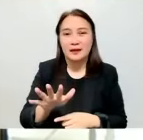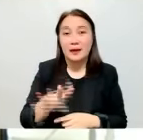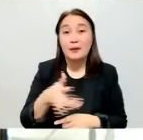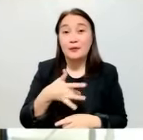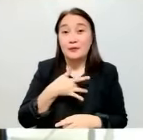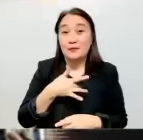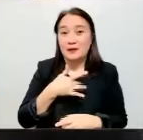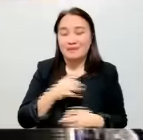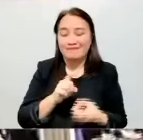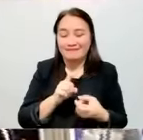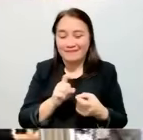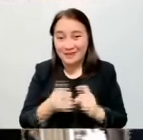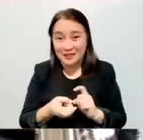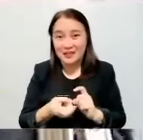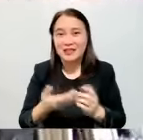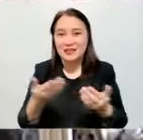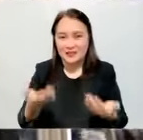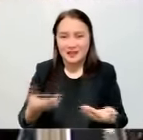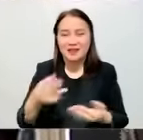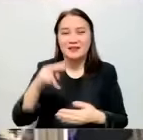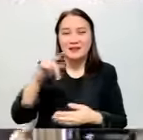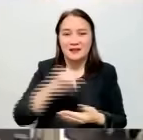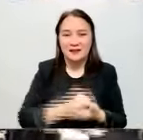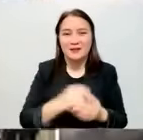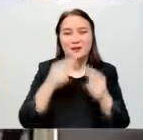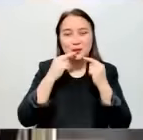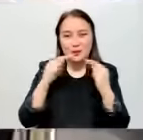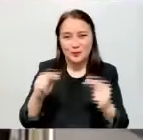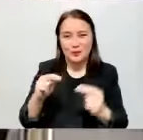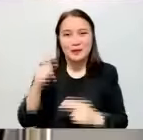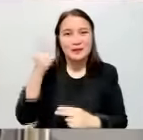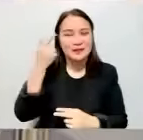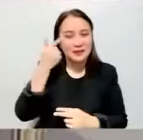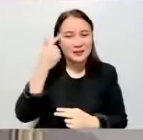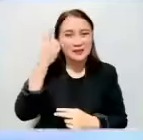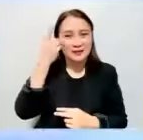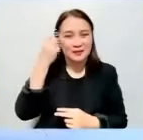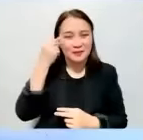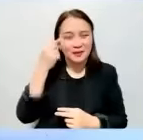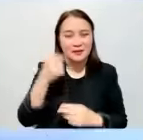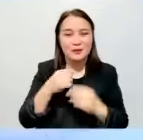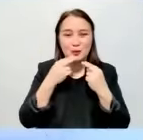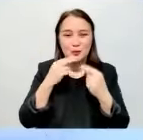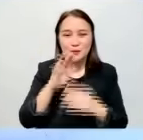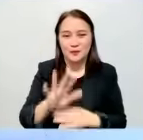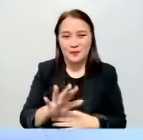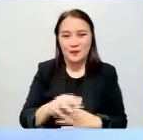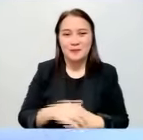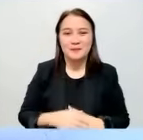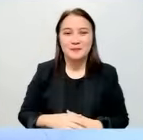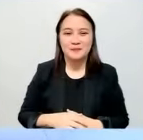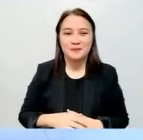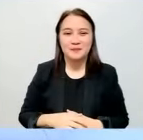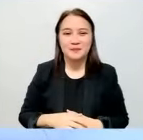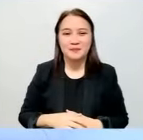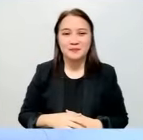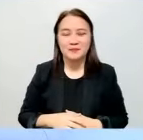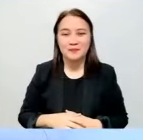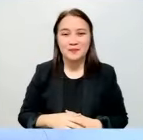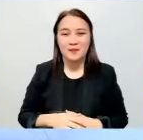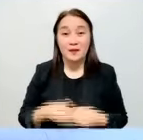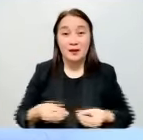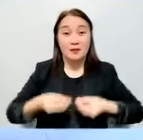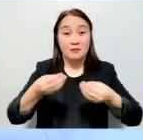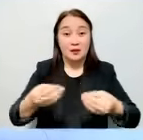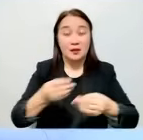sa NAIA. Nagbabalita mula sa frontline, Gerard De La Peña, News 5. Binigyan ng pansamantalang proteksyon ng Korte